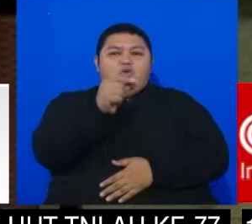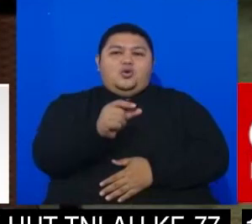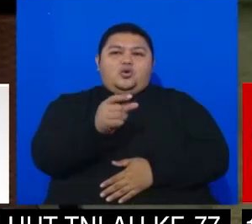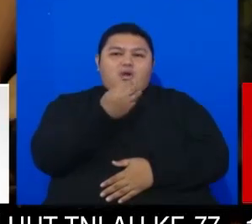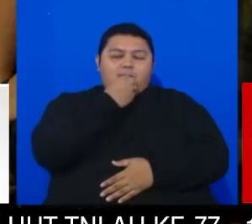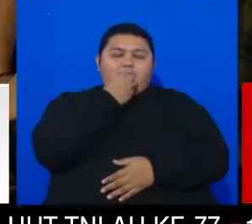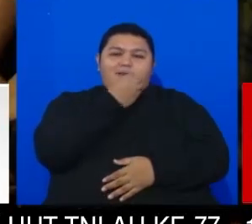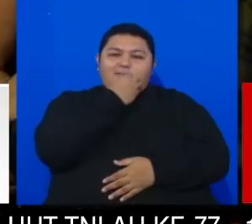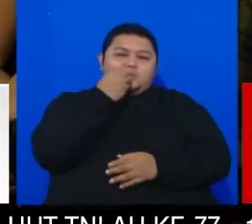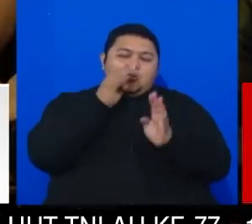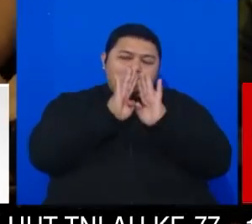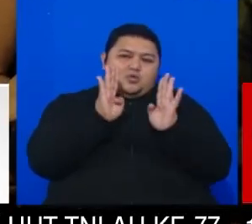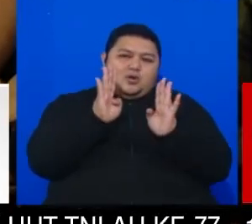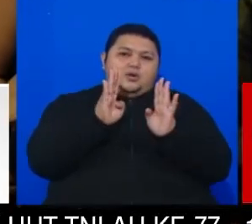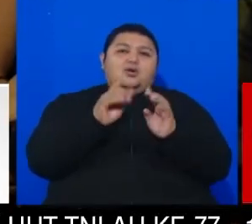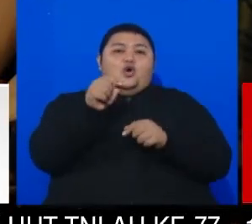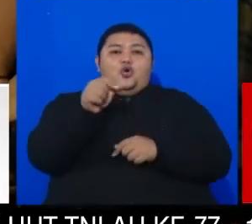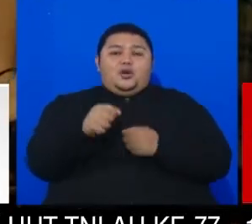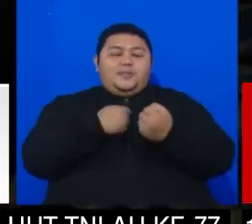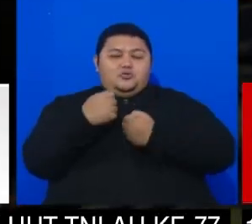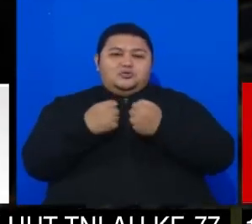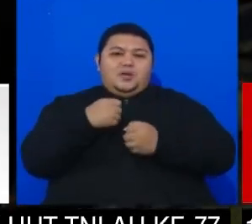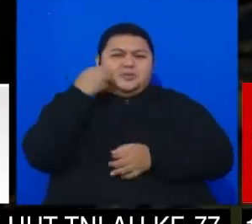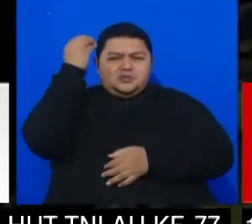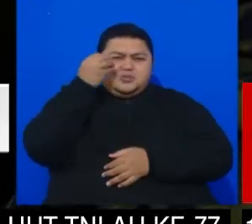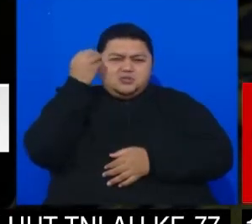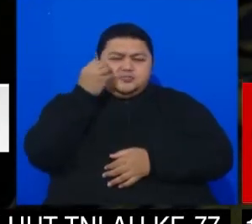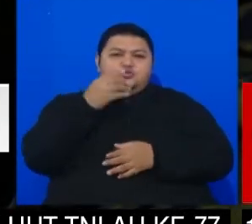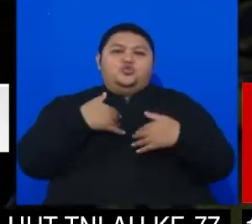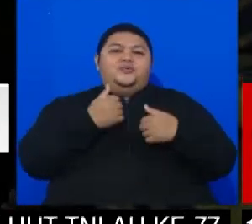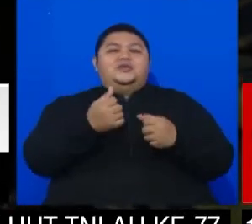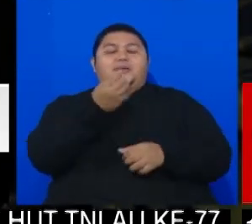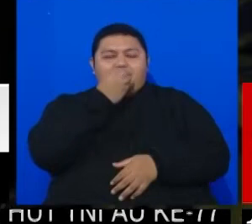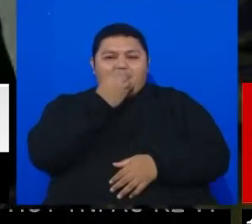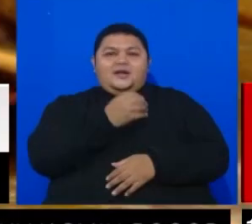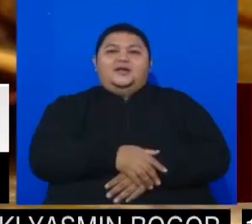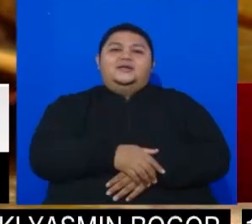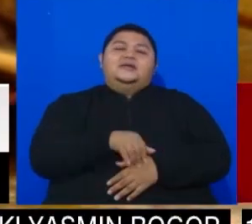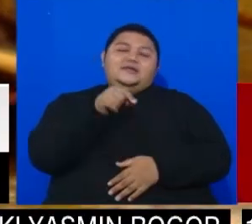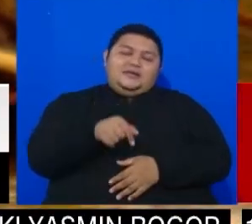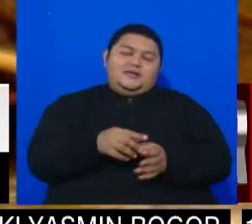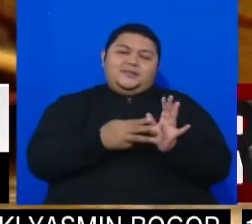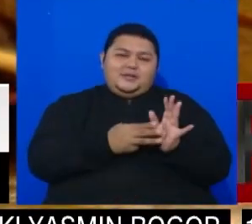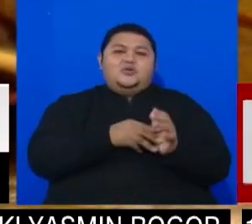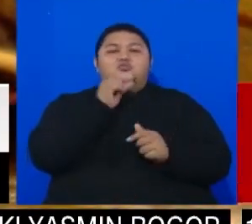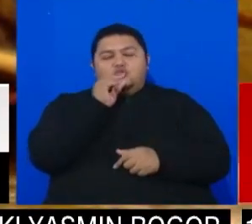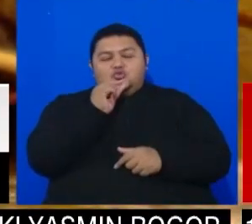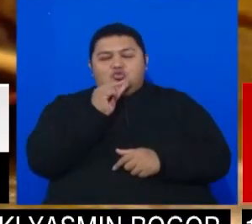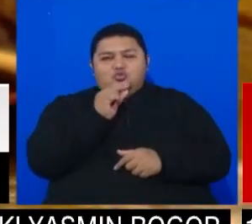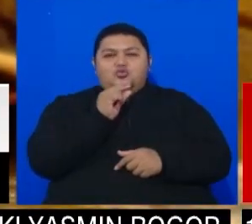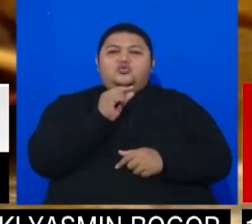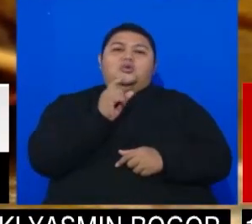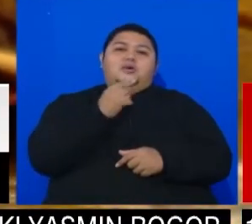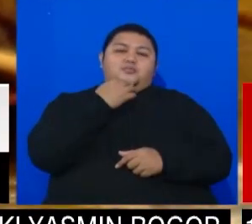berbuka, seorang pengusaha angkringan masih sibuk menyiapkan makanan untuk pelanggan. Inilah risikonya memiliki usaha kuliner di bulan